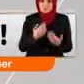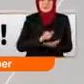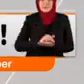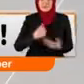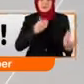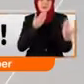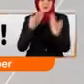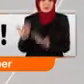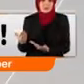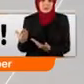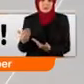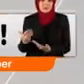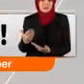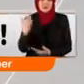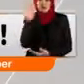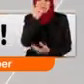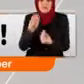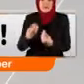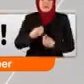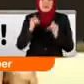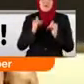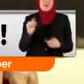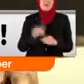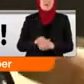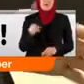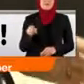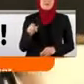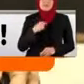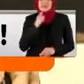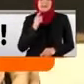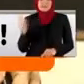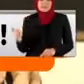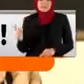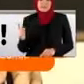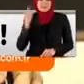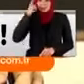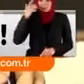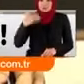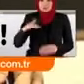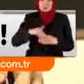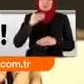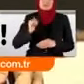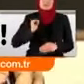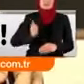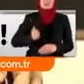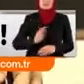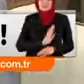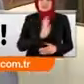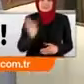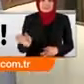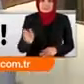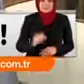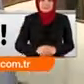anlattım Bu bir karalama kampanyası diye ifade ettim Koyuncu yaşadığı şokun ardından soluğu savcılıkta aldı